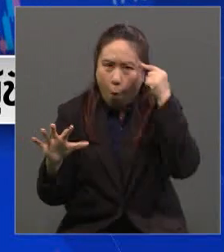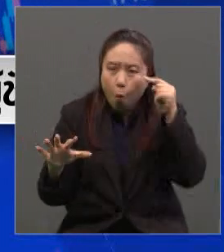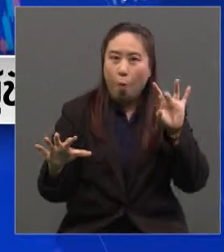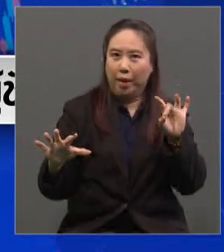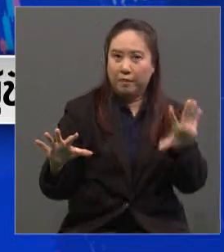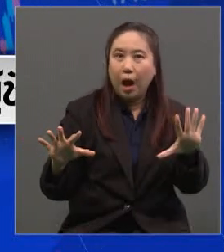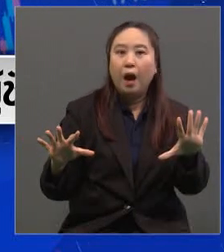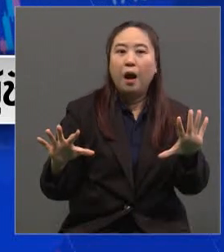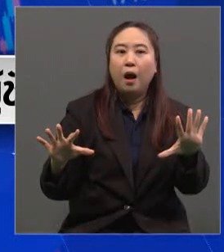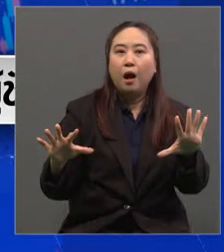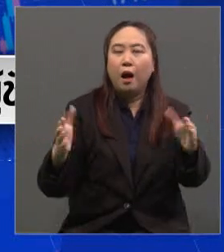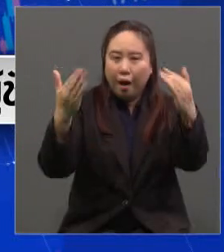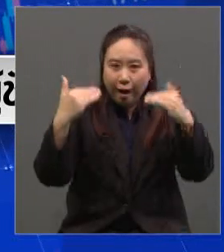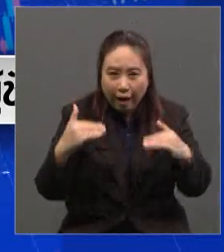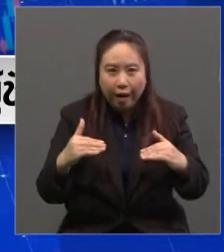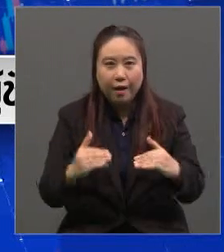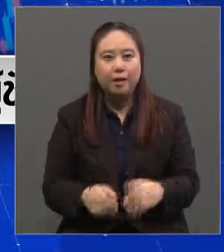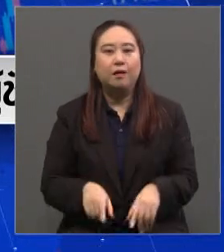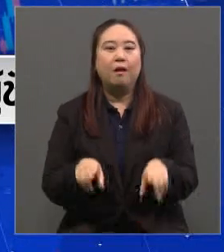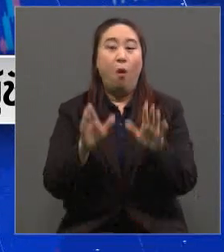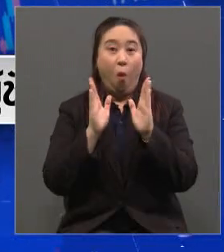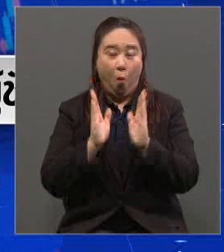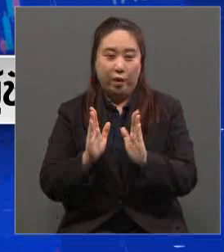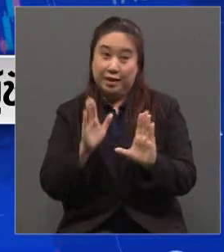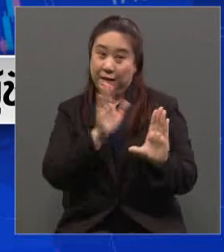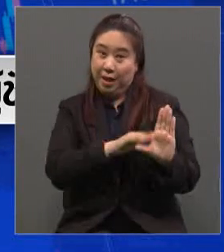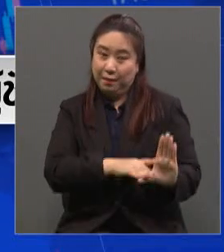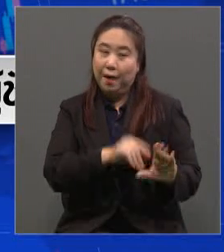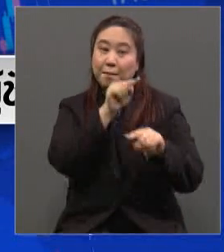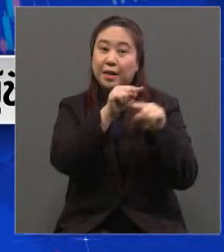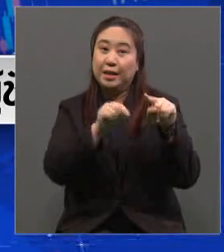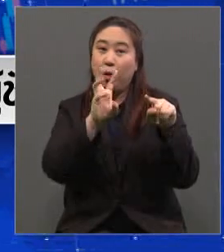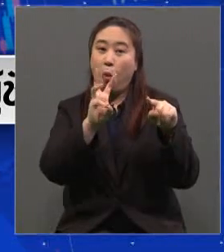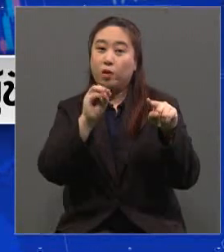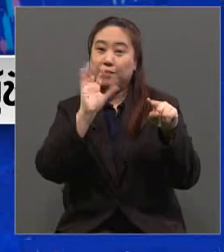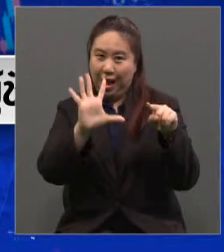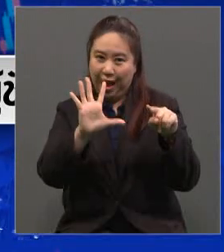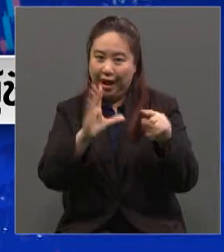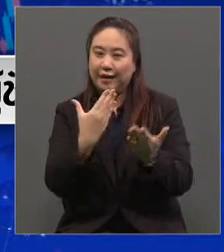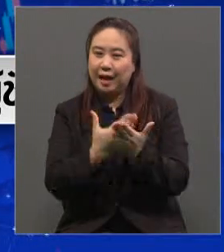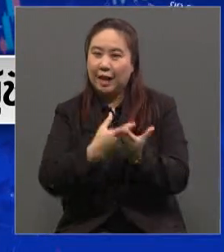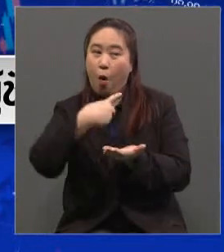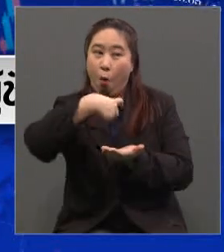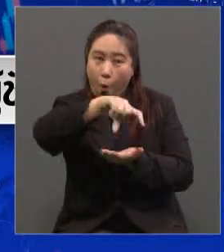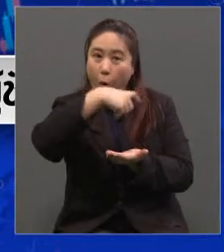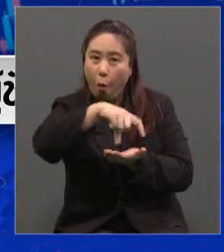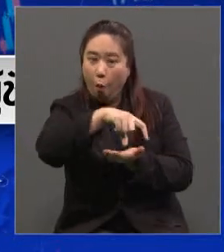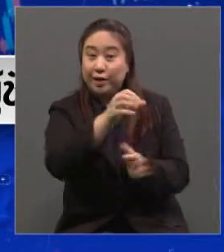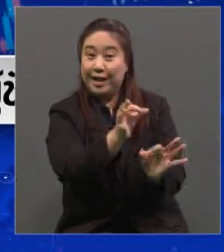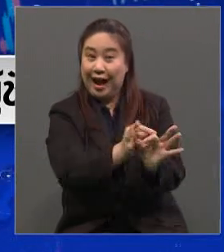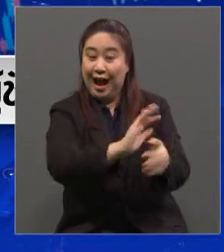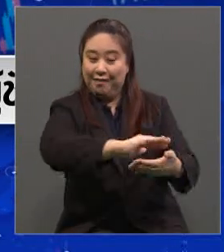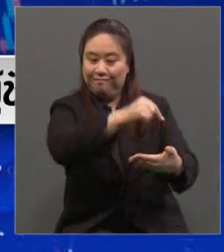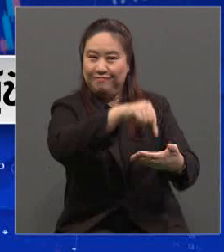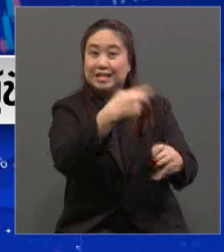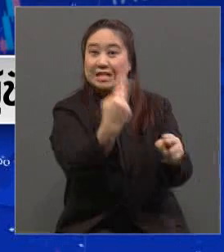ผู้เสียหาย 65% เนี่ยโอนเงินเข้าบัญชีบริษัทเป็นชื่อบริษัทซึ่งแสดงให้เห็นว่าแม้จะโอนเงินเข้าบริษัทที่